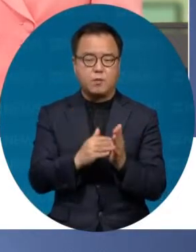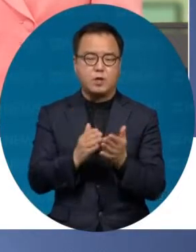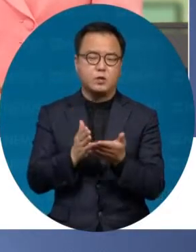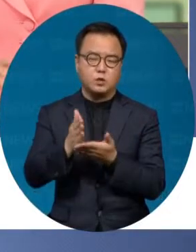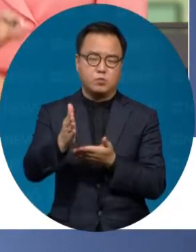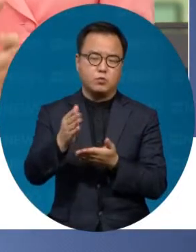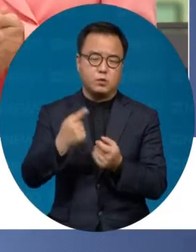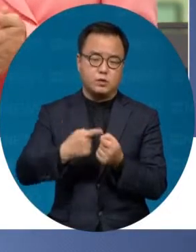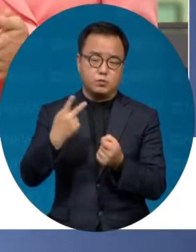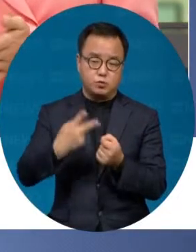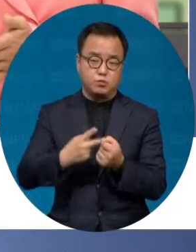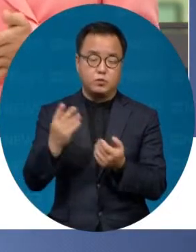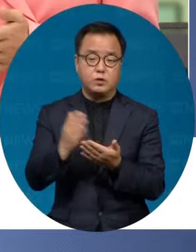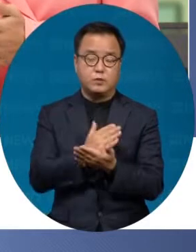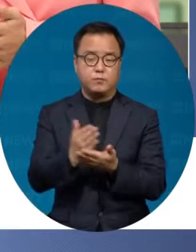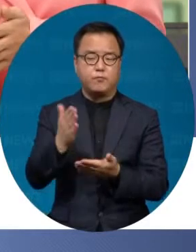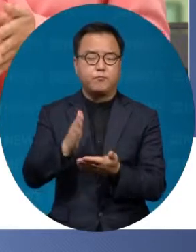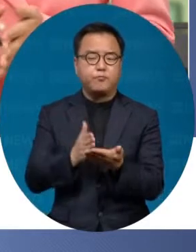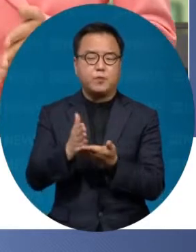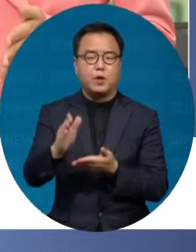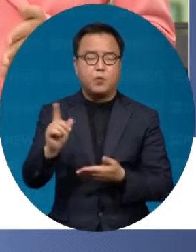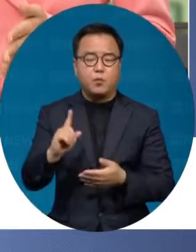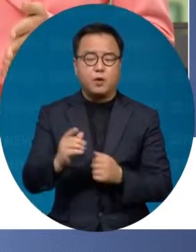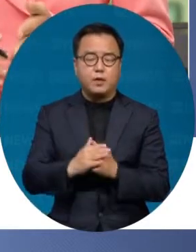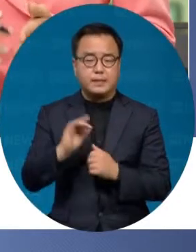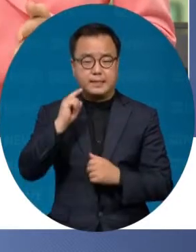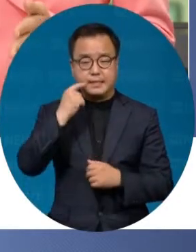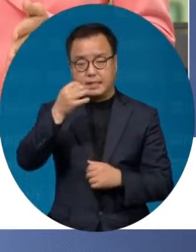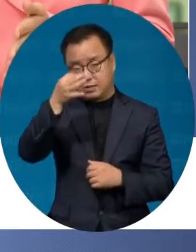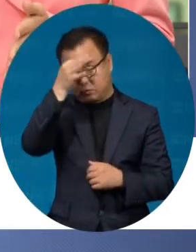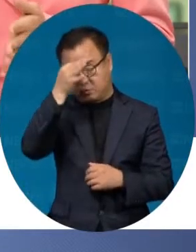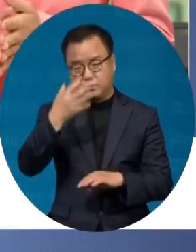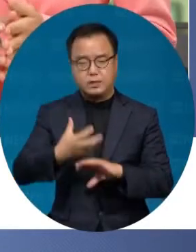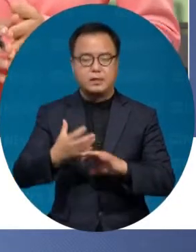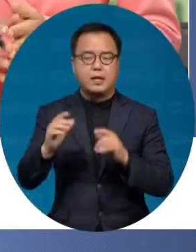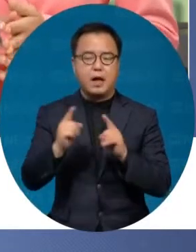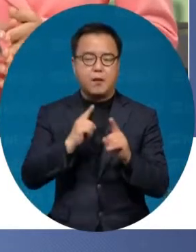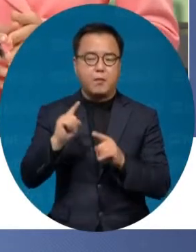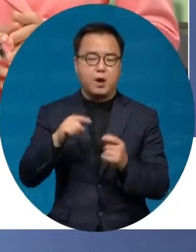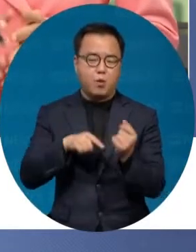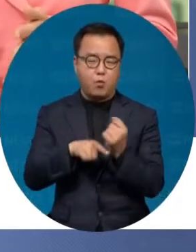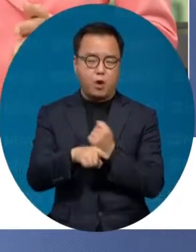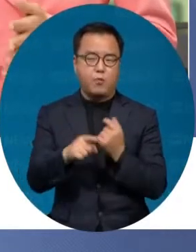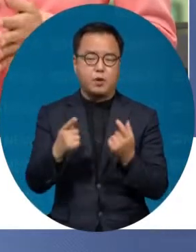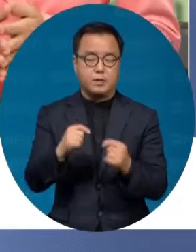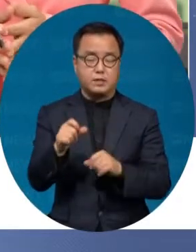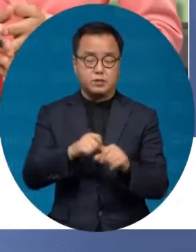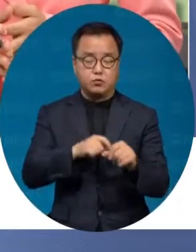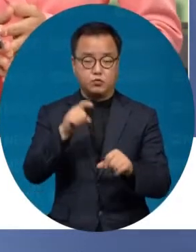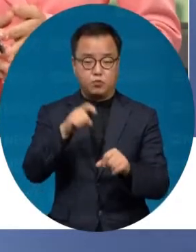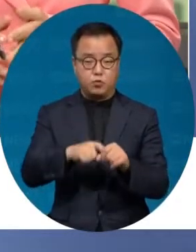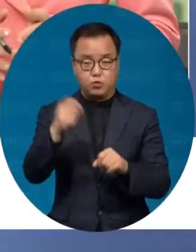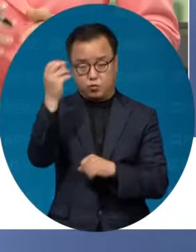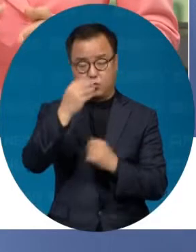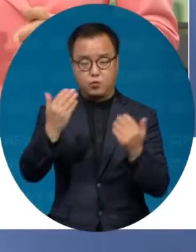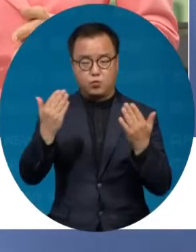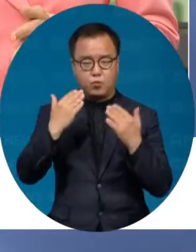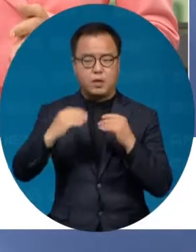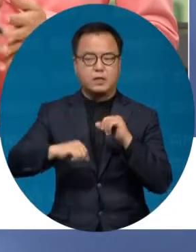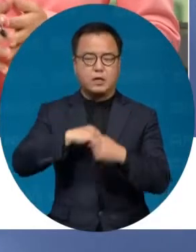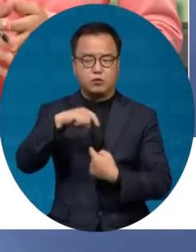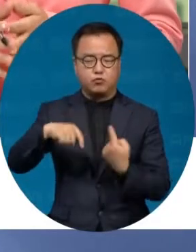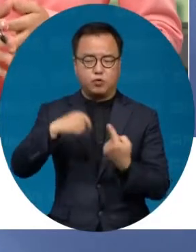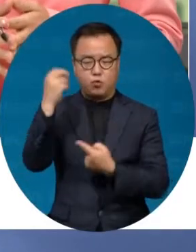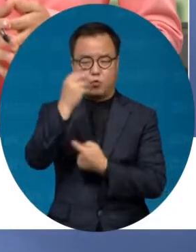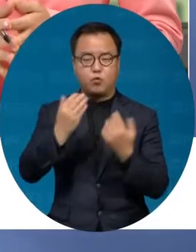있는데 전문교과 가 뭐냐면 뭐 예술 외국어 과학 이렇게 주로 특목고 자사고 학교들에 서 배우던 과목을